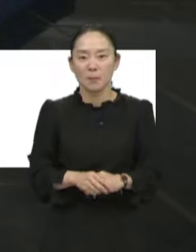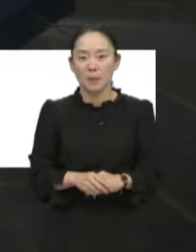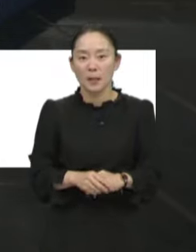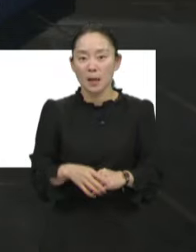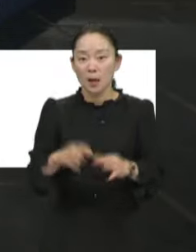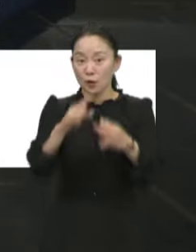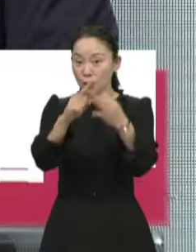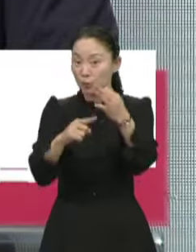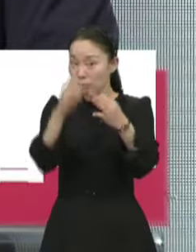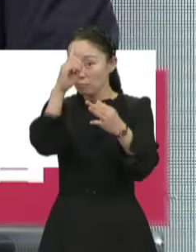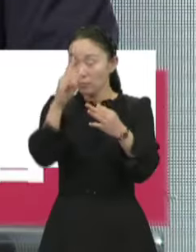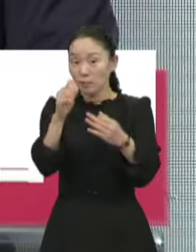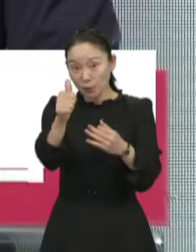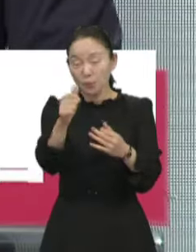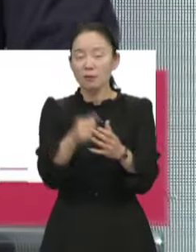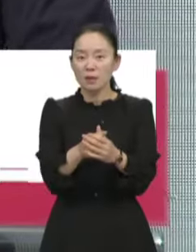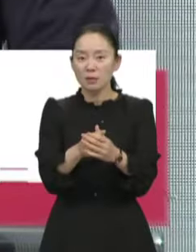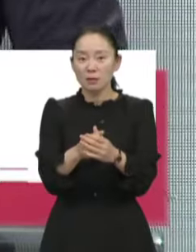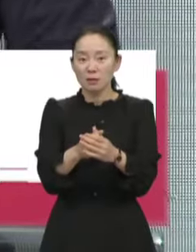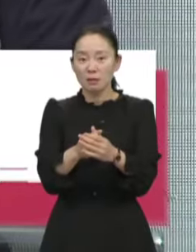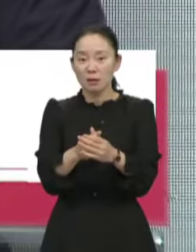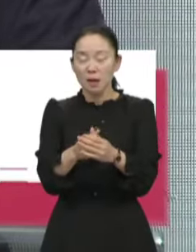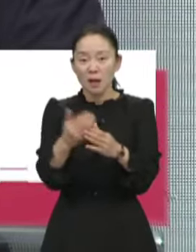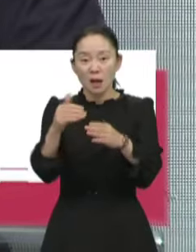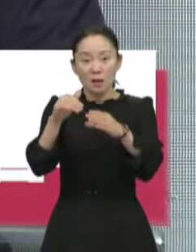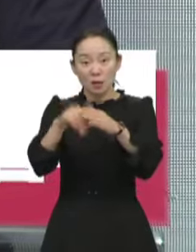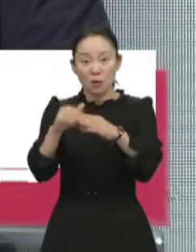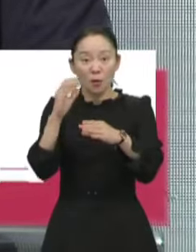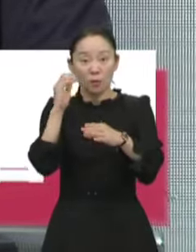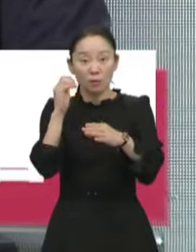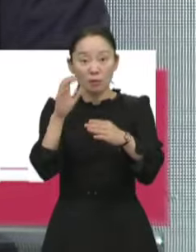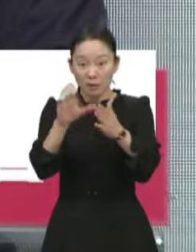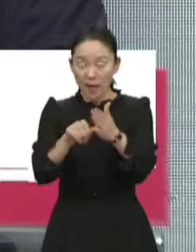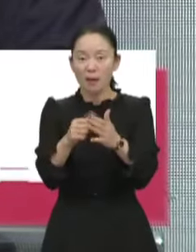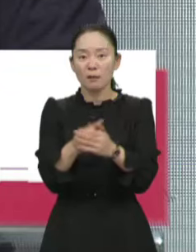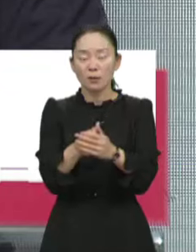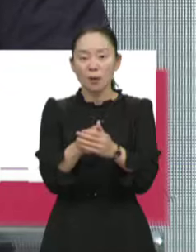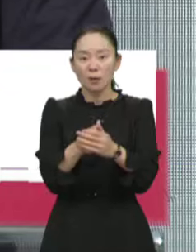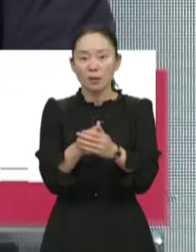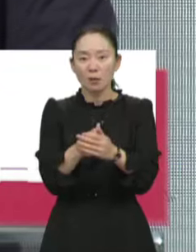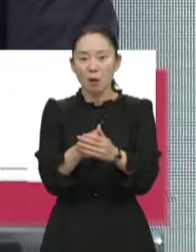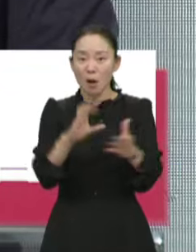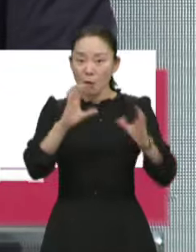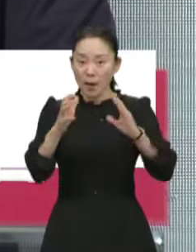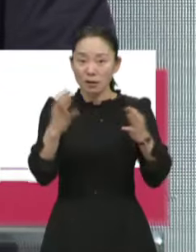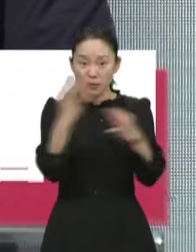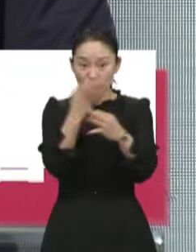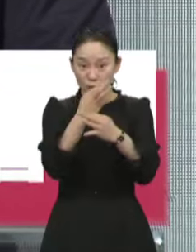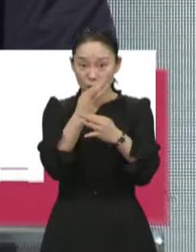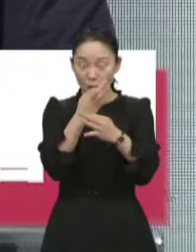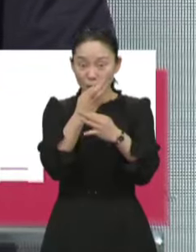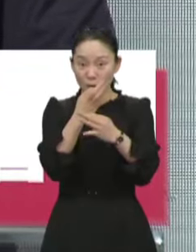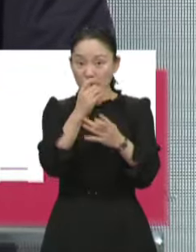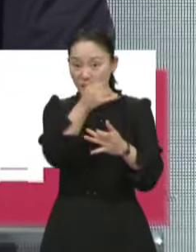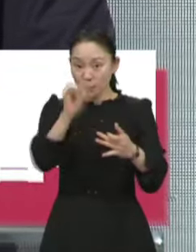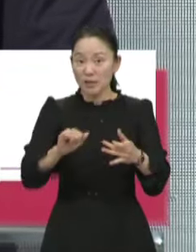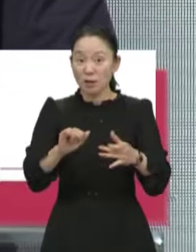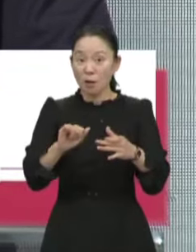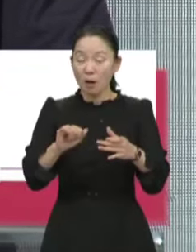윤석열 대통령께서 지난 대선 때 국무회의를 격주로 세종에서 하겠다고 했어요. 근데 딱 두 번